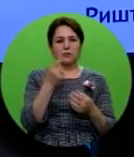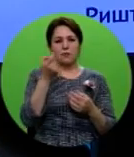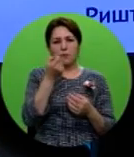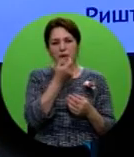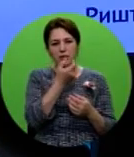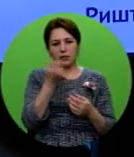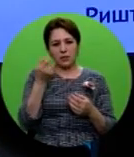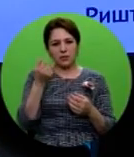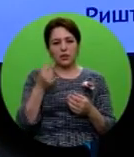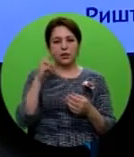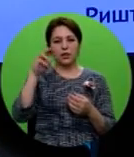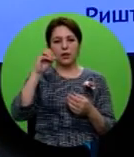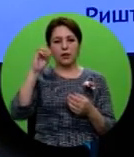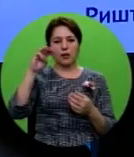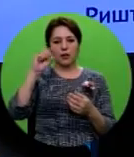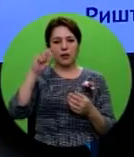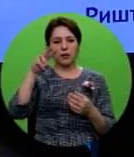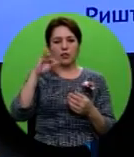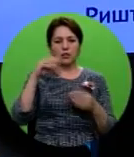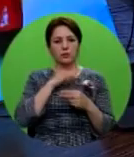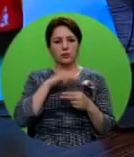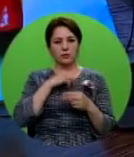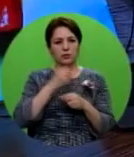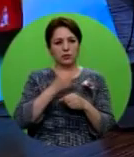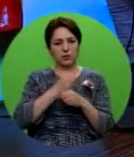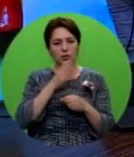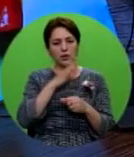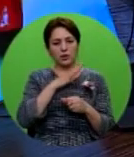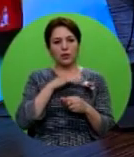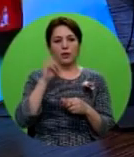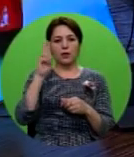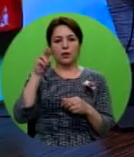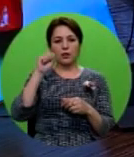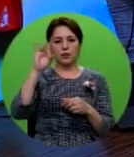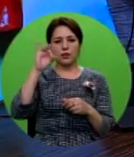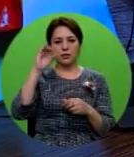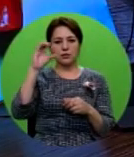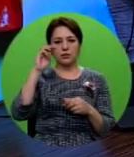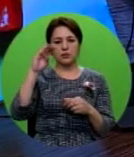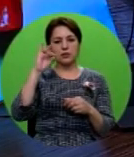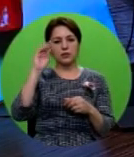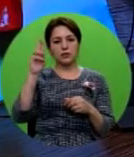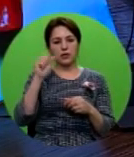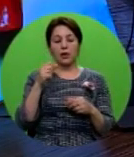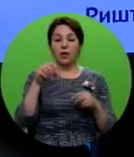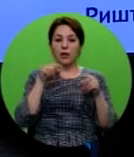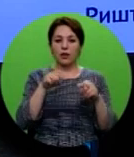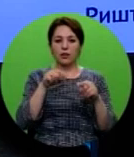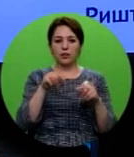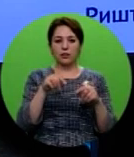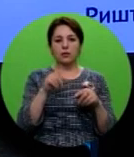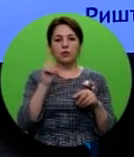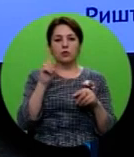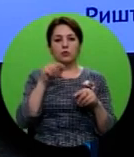детали, очень четко проработаны. Колористика риштанской керамики такая, что в ней в основном тоже